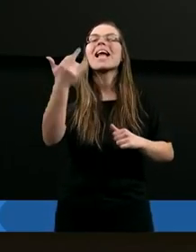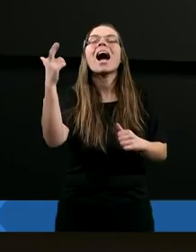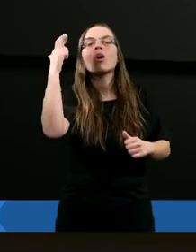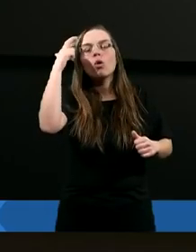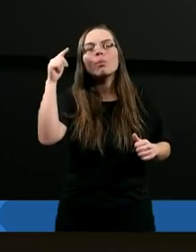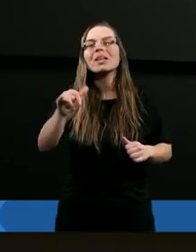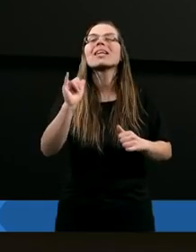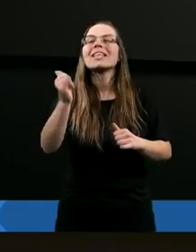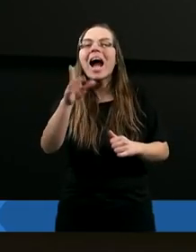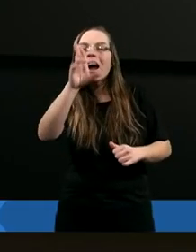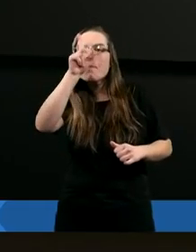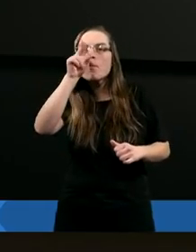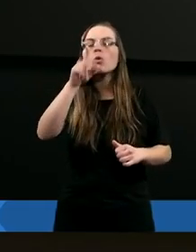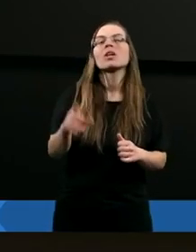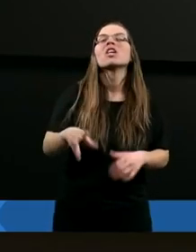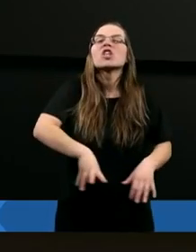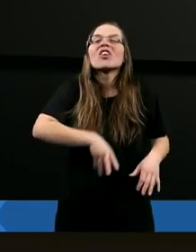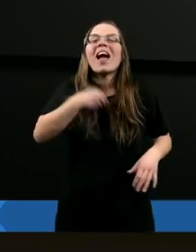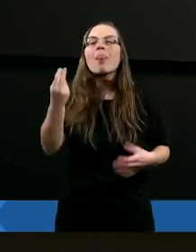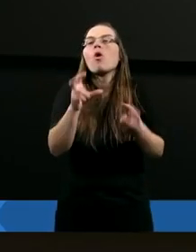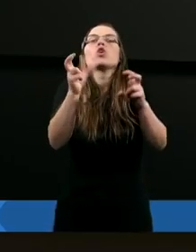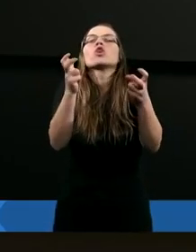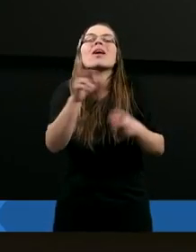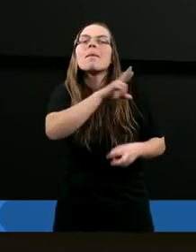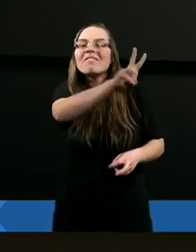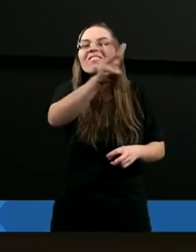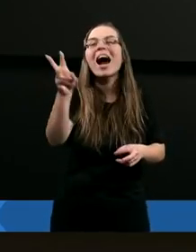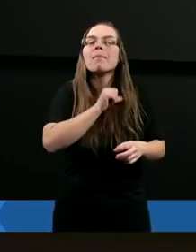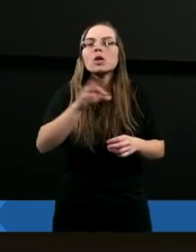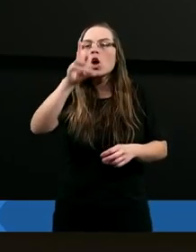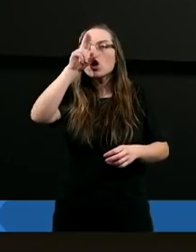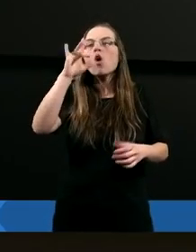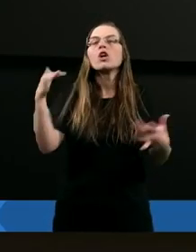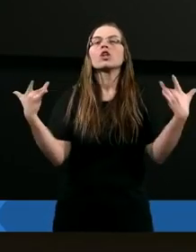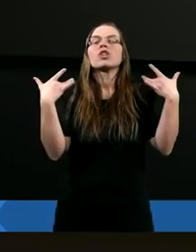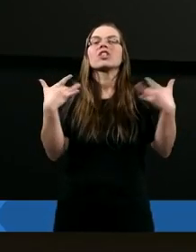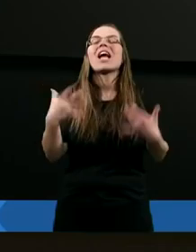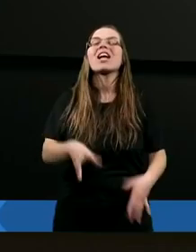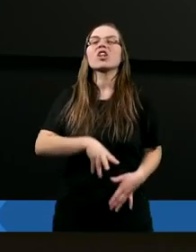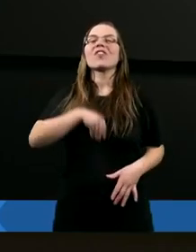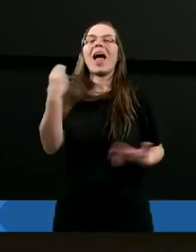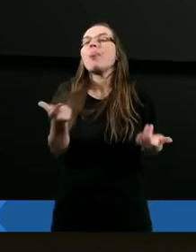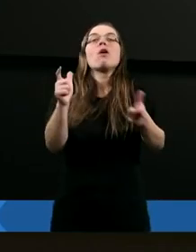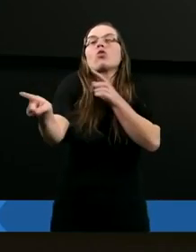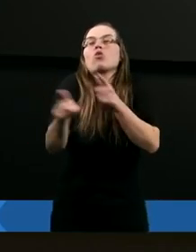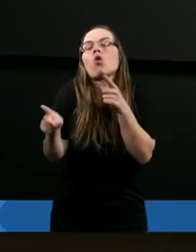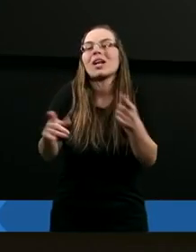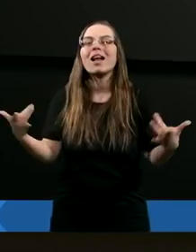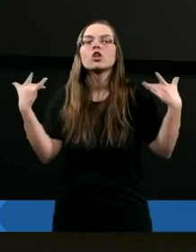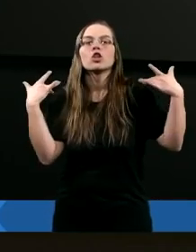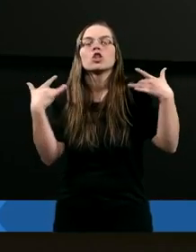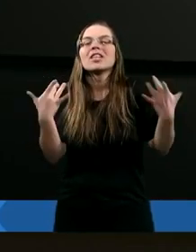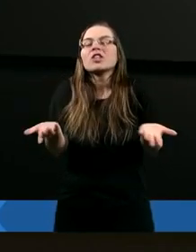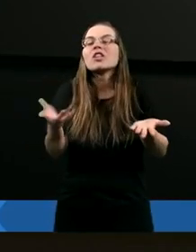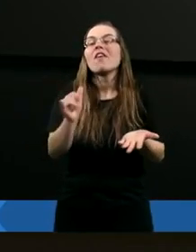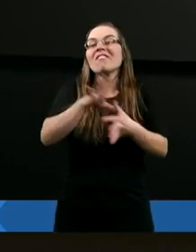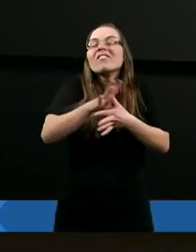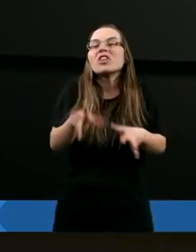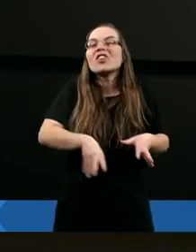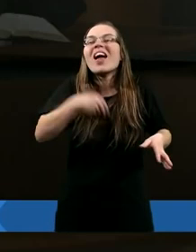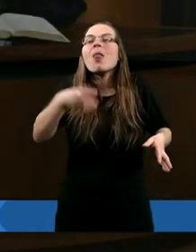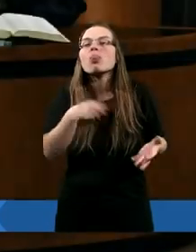rozumiecie, jak pojmujecie świętość? Z czym ona Wam się kojarzy? Życie święte. Co to znaczy? Żyć w taki